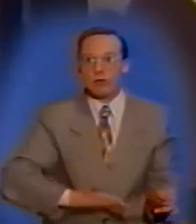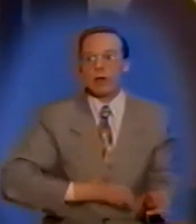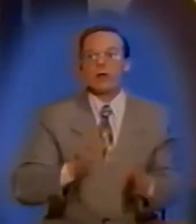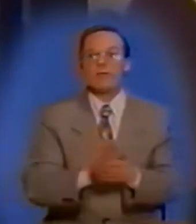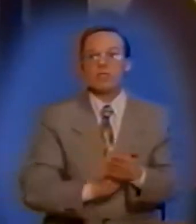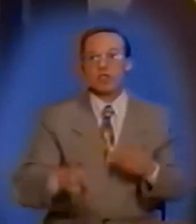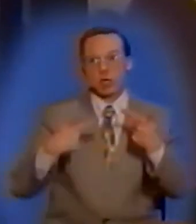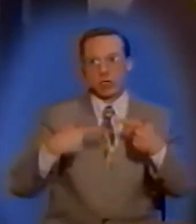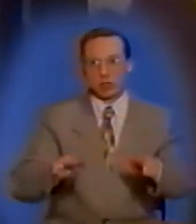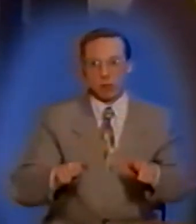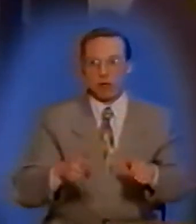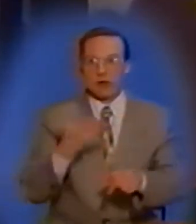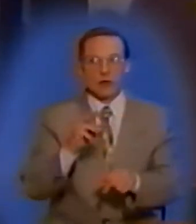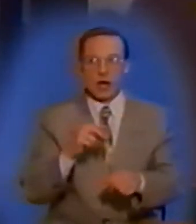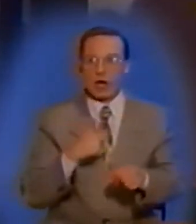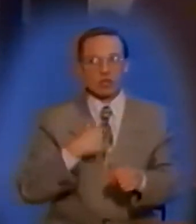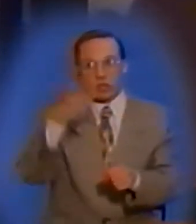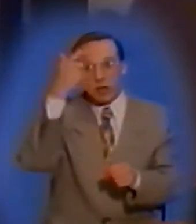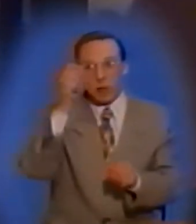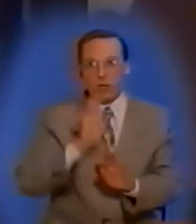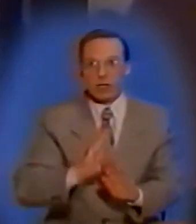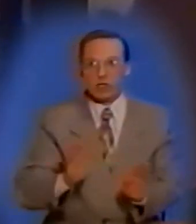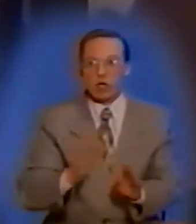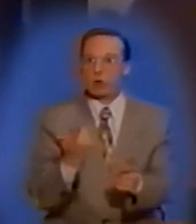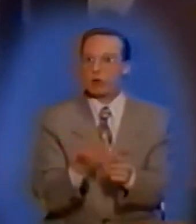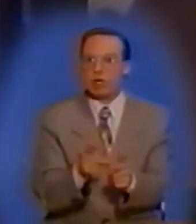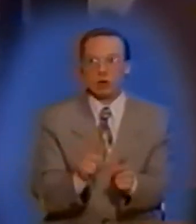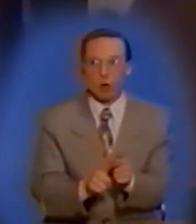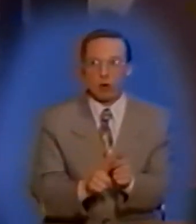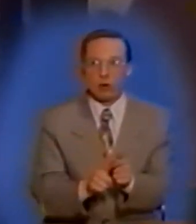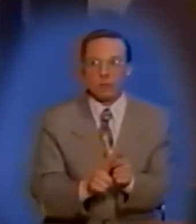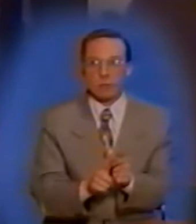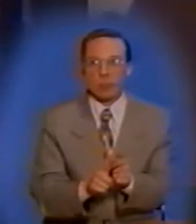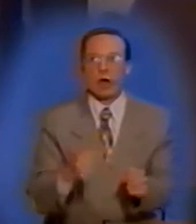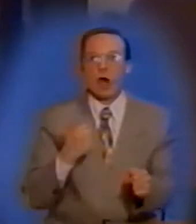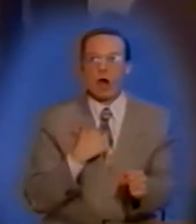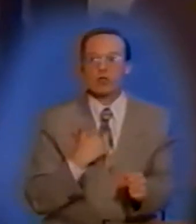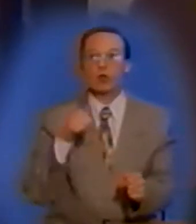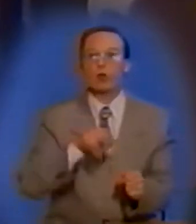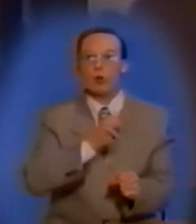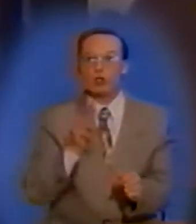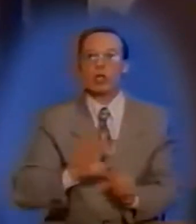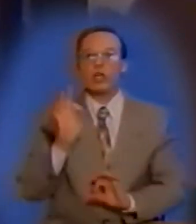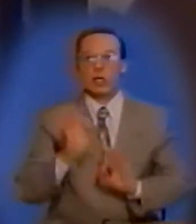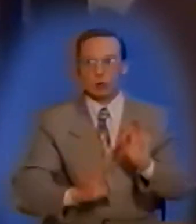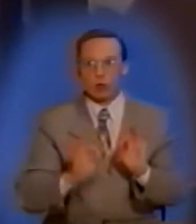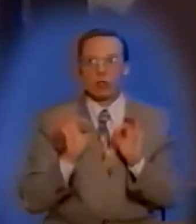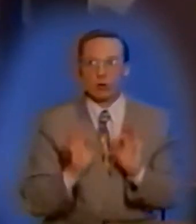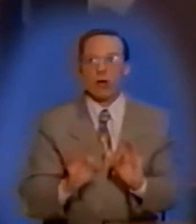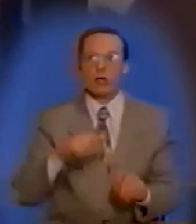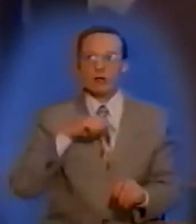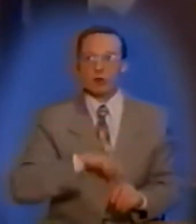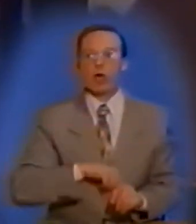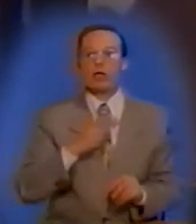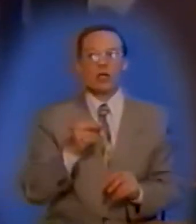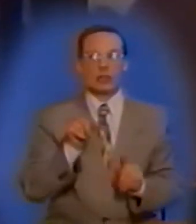kitaip. Ne, aš neprikaištauju dėl to, visiškai neprikaištauju. Aš už natūralumą, kad tu viduje, o